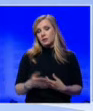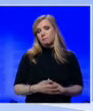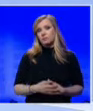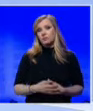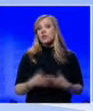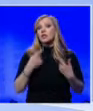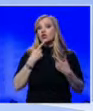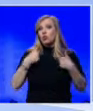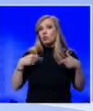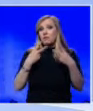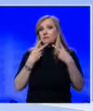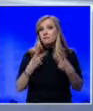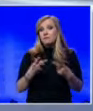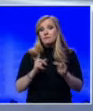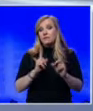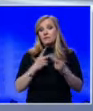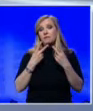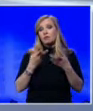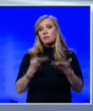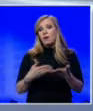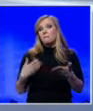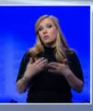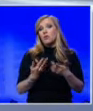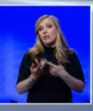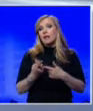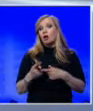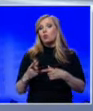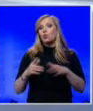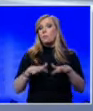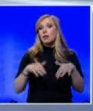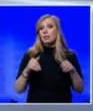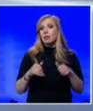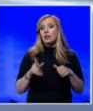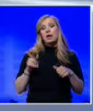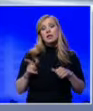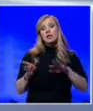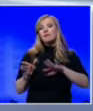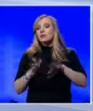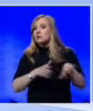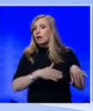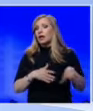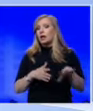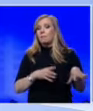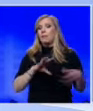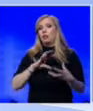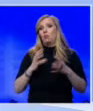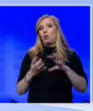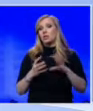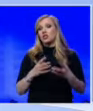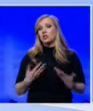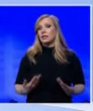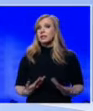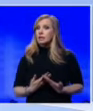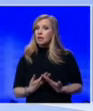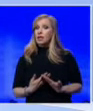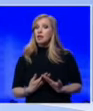това в последните няколко парламента. Те трябва да загърбят политическите си